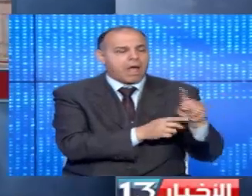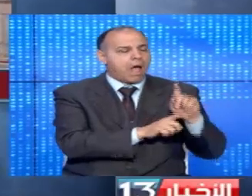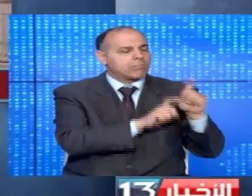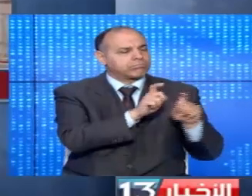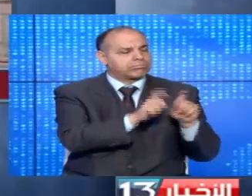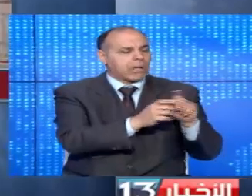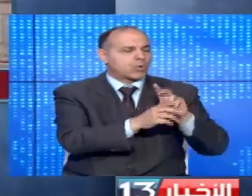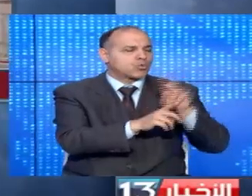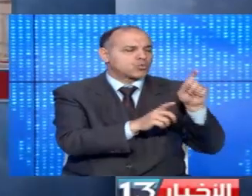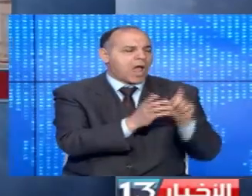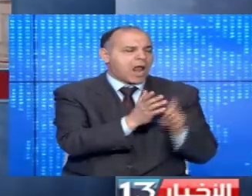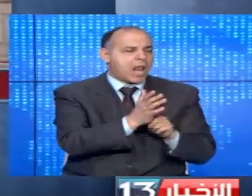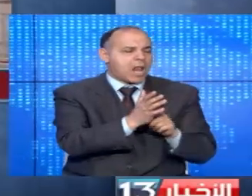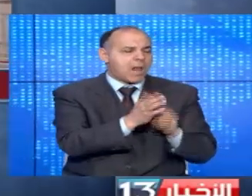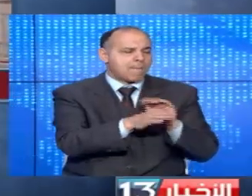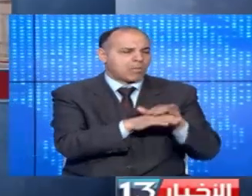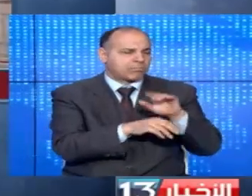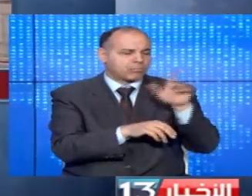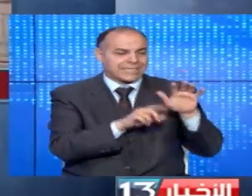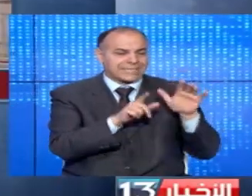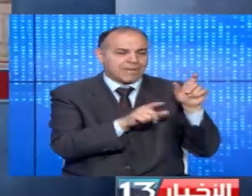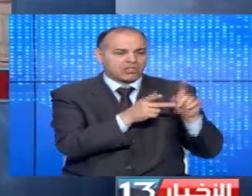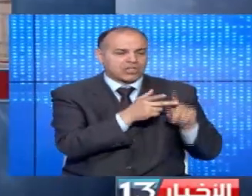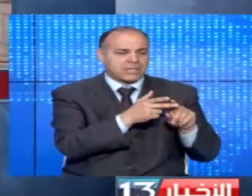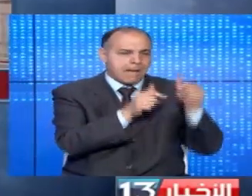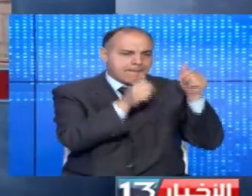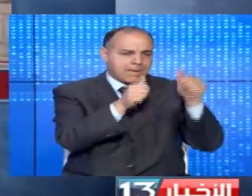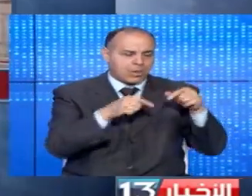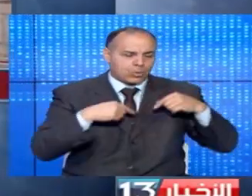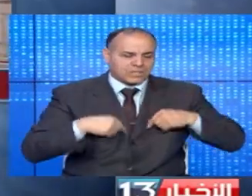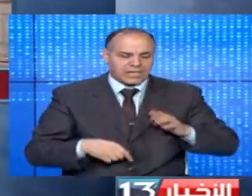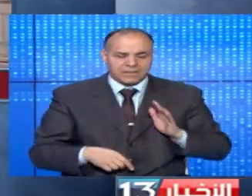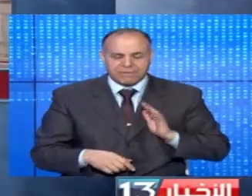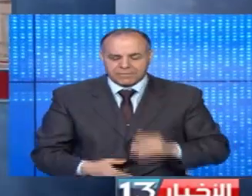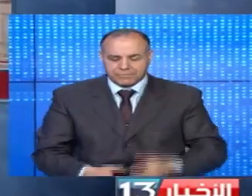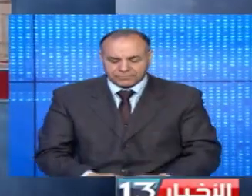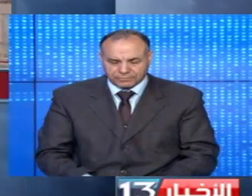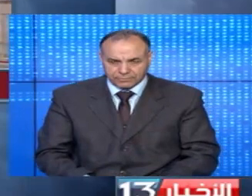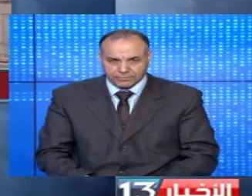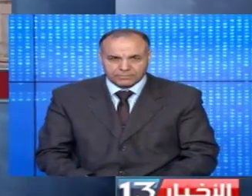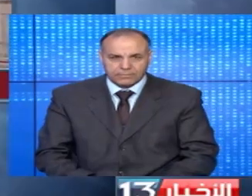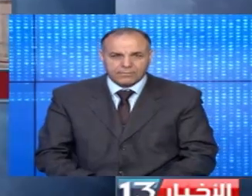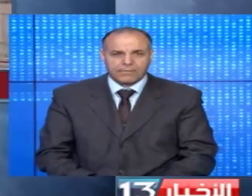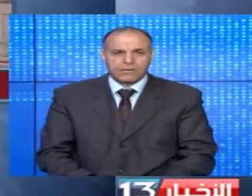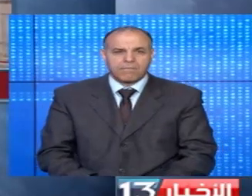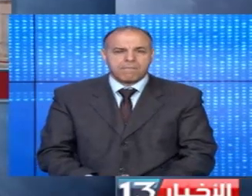الاجراءات القانونيه في شانهم وفق بلاغ وزاره الدفاع الوطني